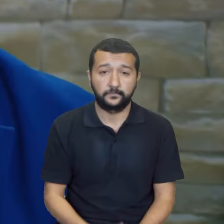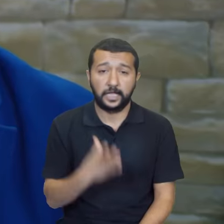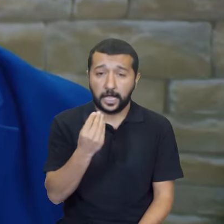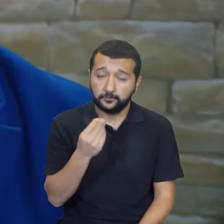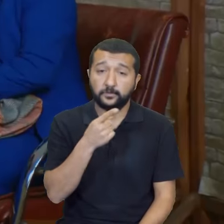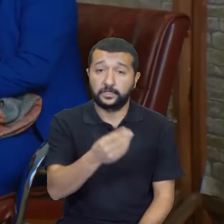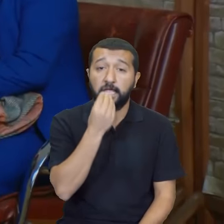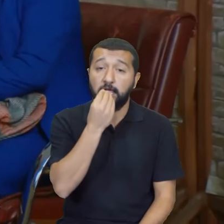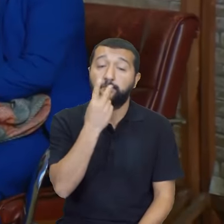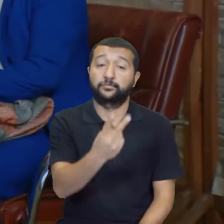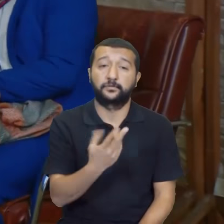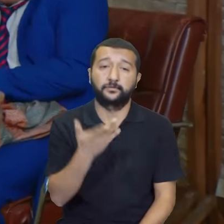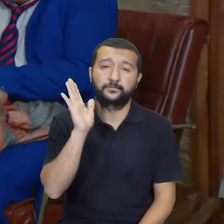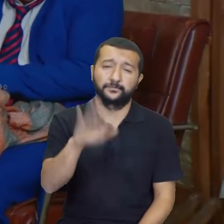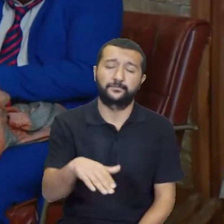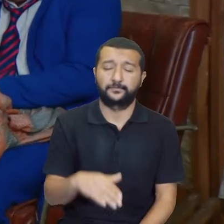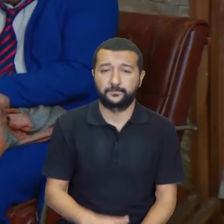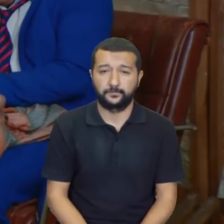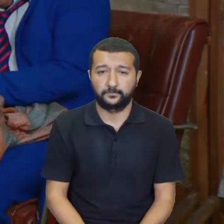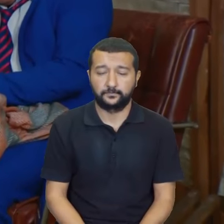En çok da yemeklerini. Ya.